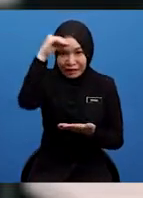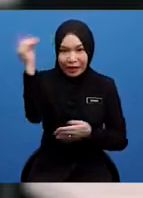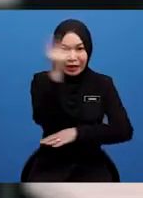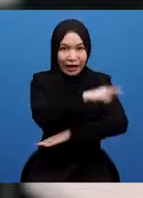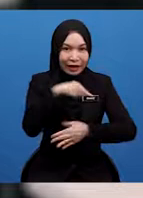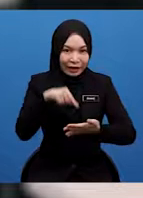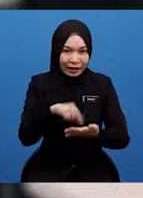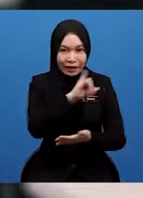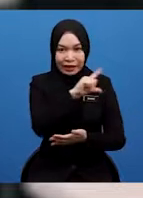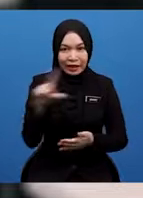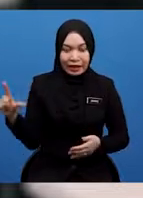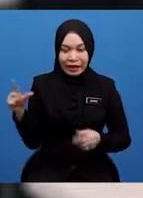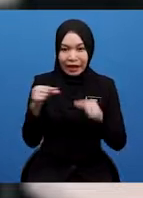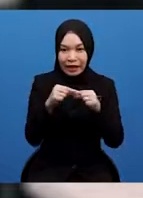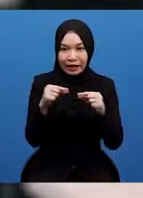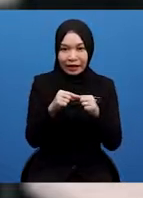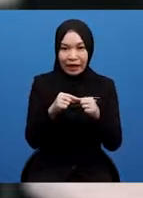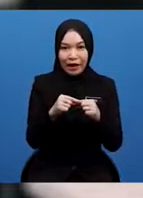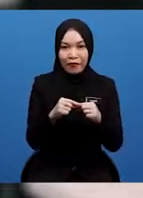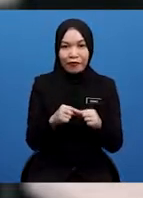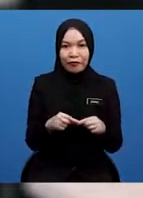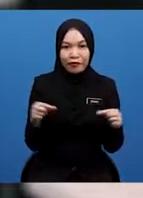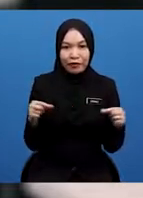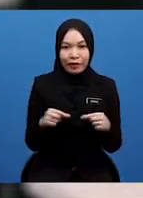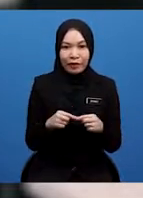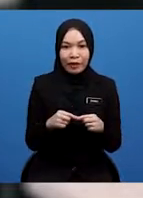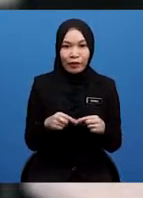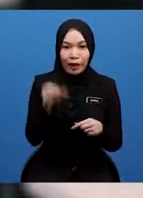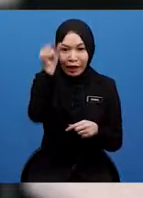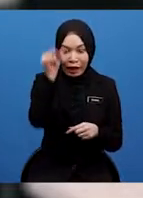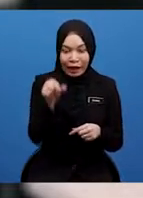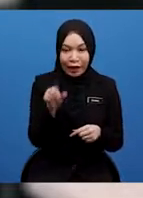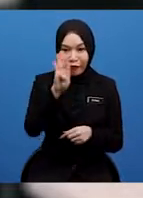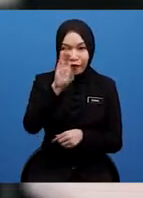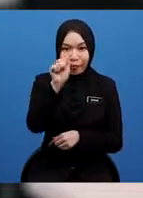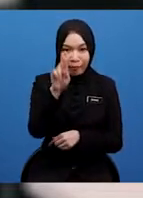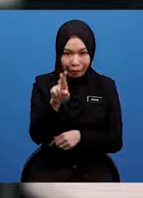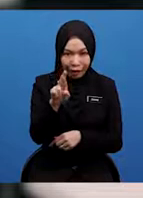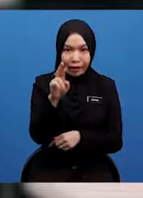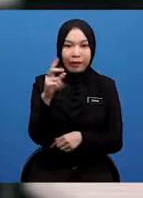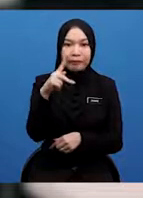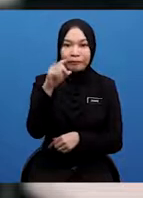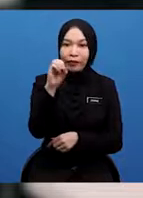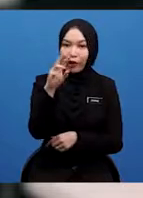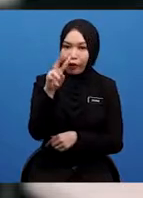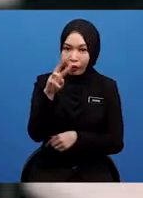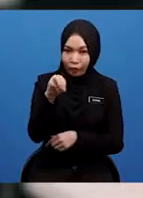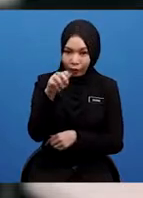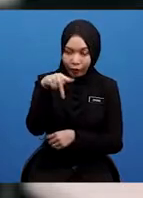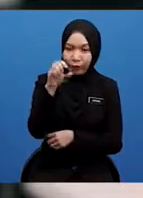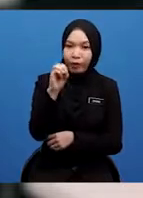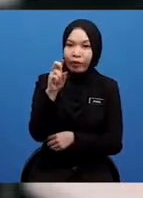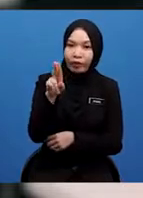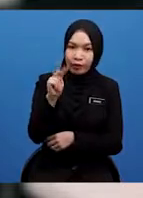graf gabungan bar compound atau graf dua skala. Cikgu mahu pelajar-pelajar